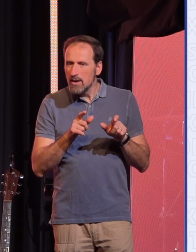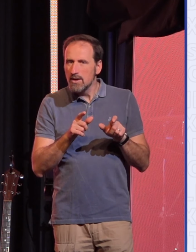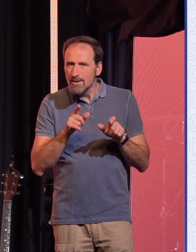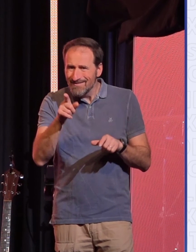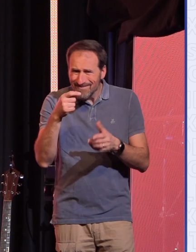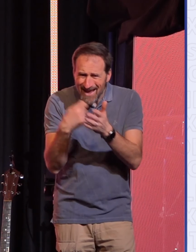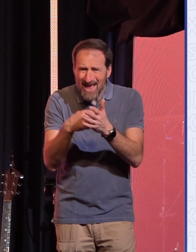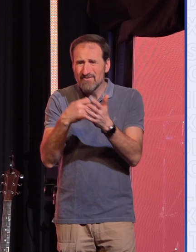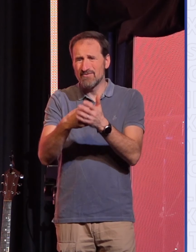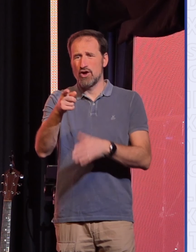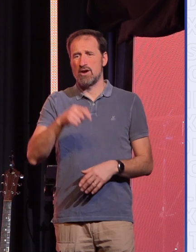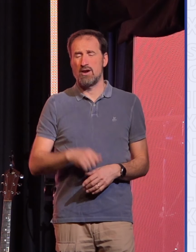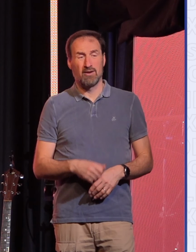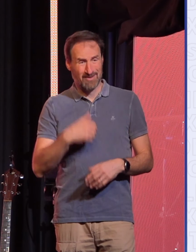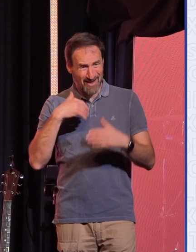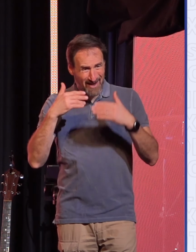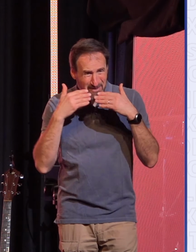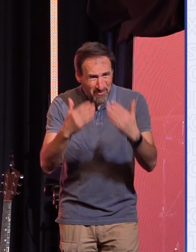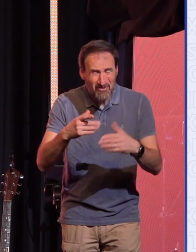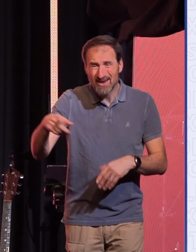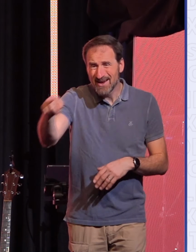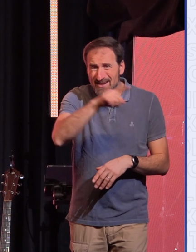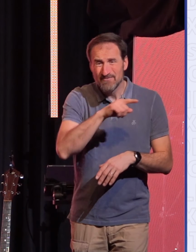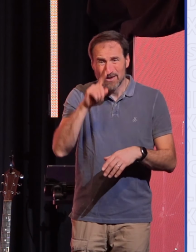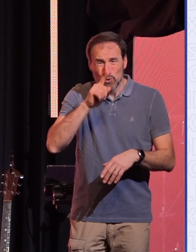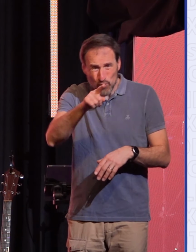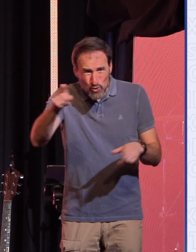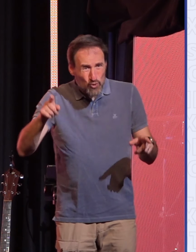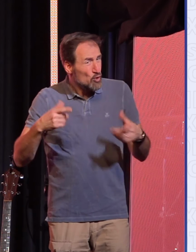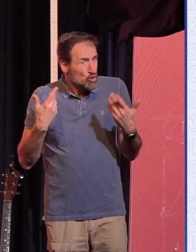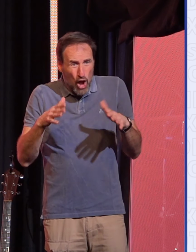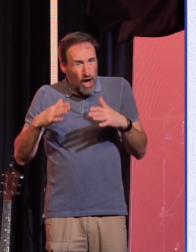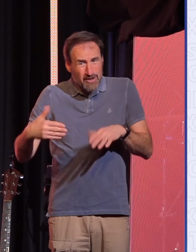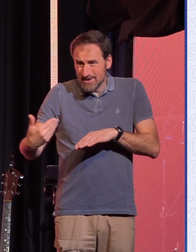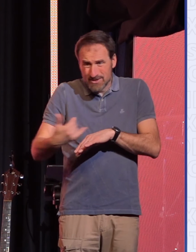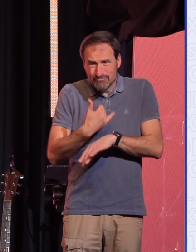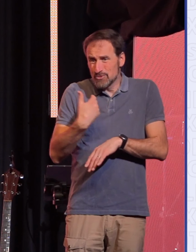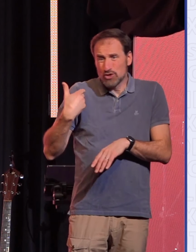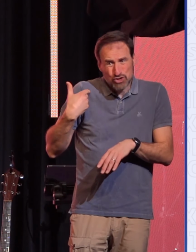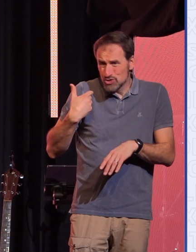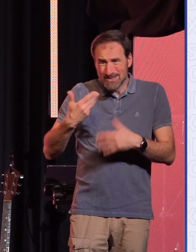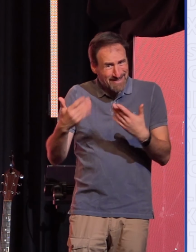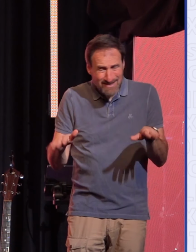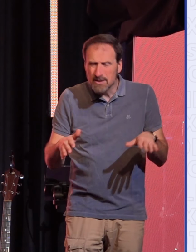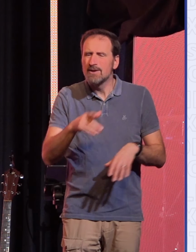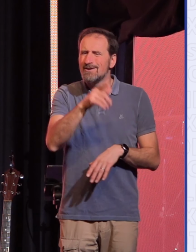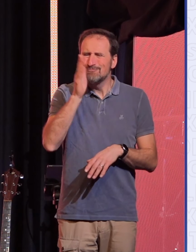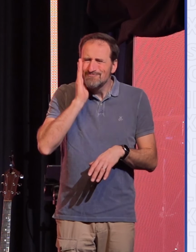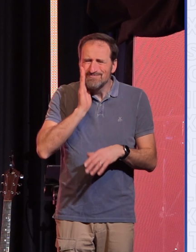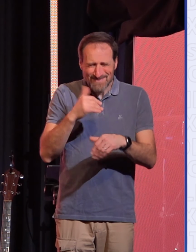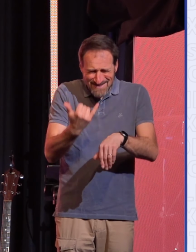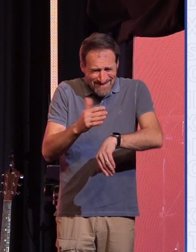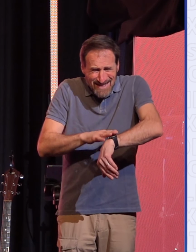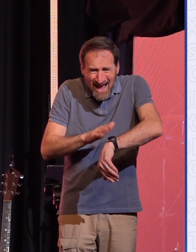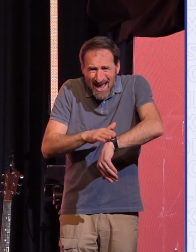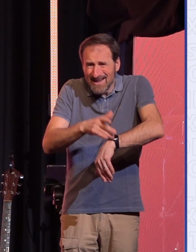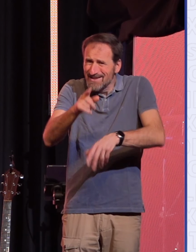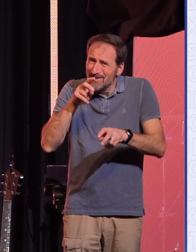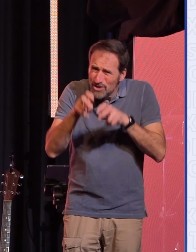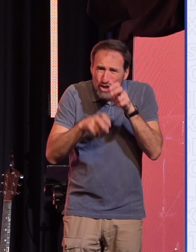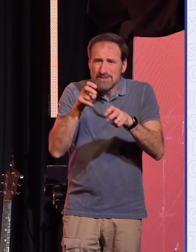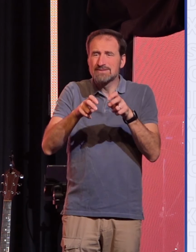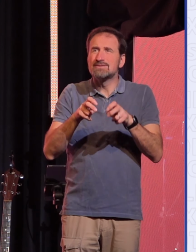einer Zeit ausarbeitest, wo du alleine bist, deine ganzen Probleme, deine ganzen Eigenschaften, die vielleicht für dich cool